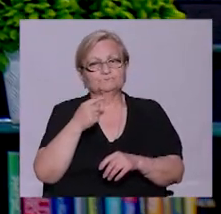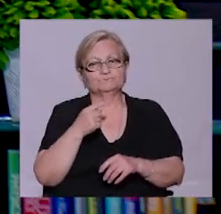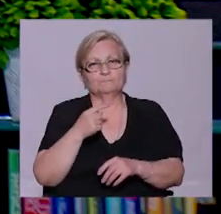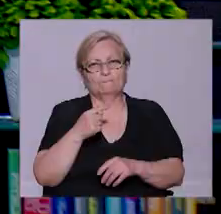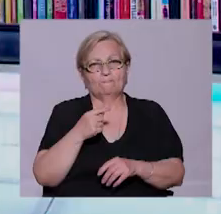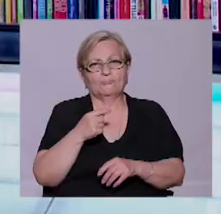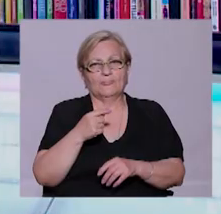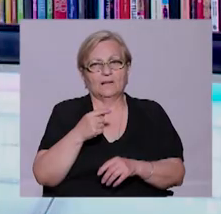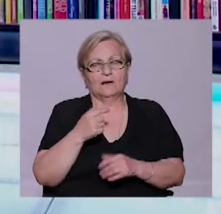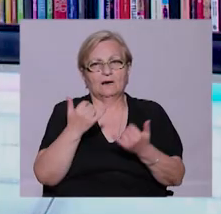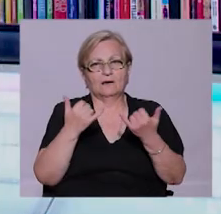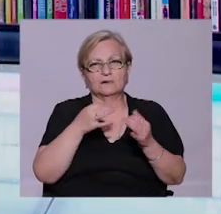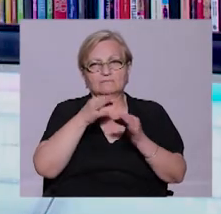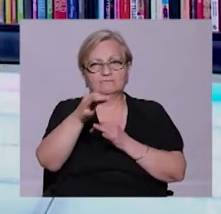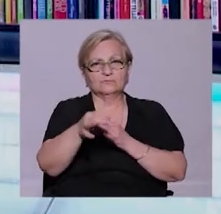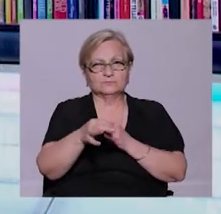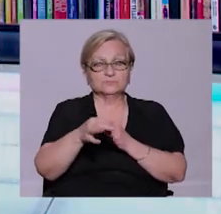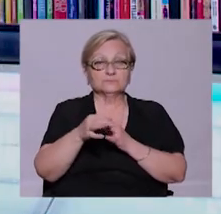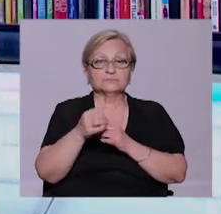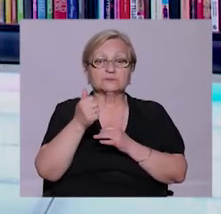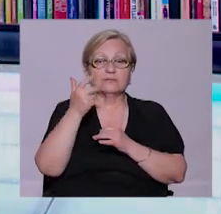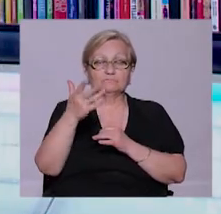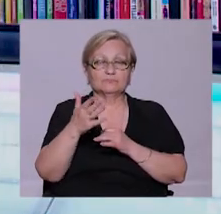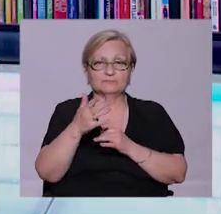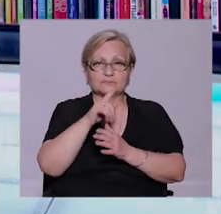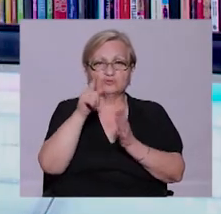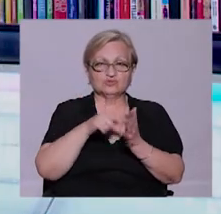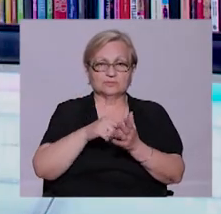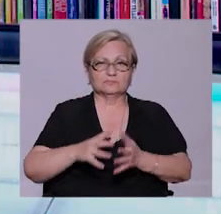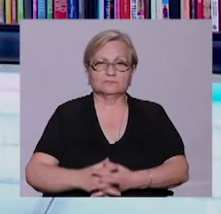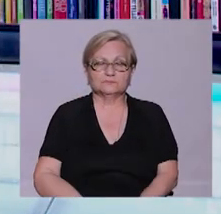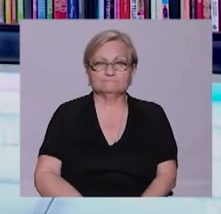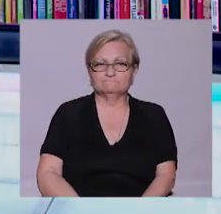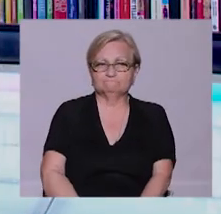მიზნით მოდით ვუპასხოთ რამდენიმე შეკითხვას.